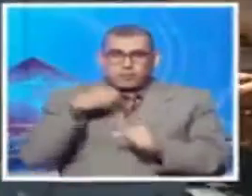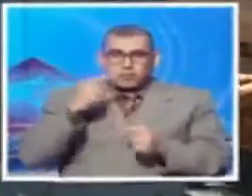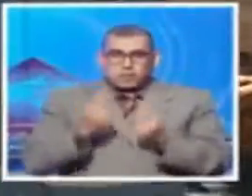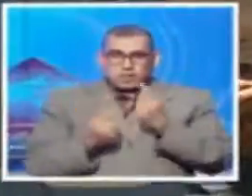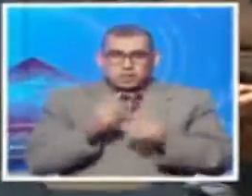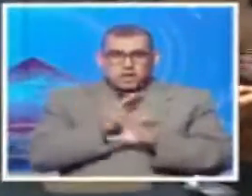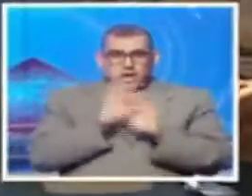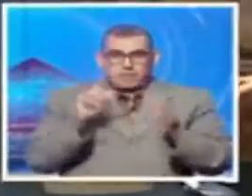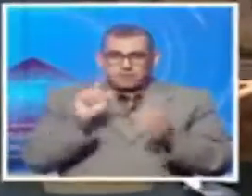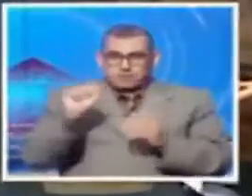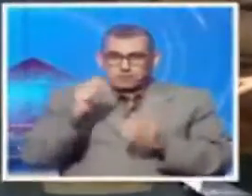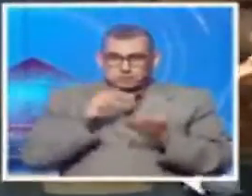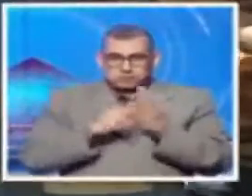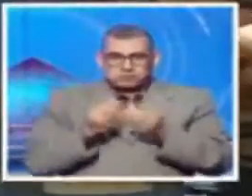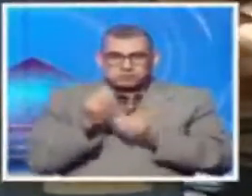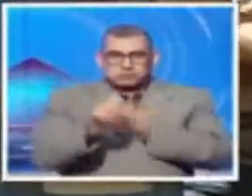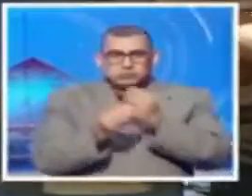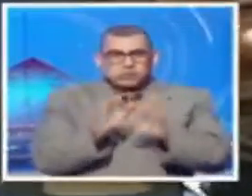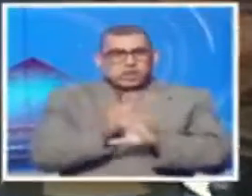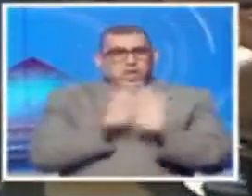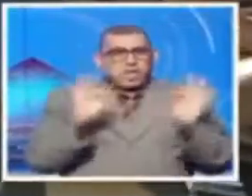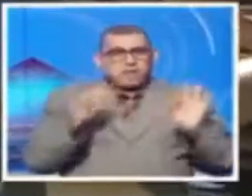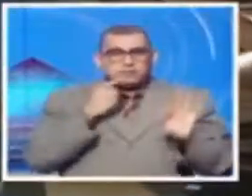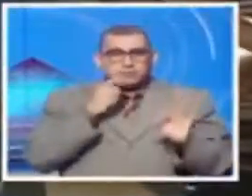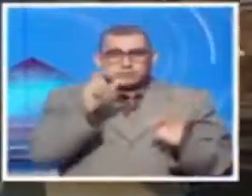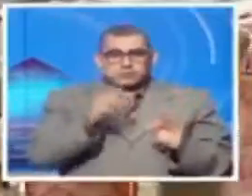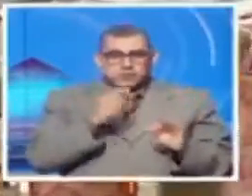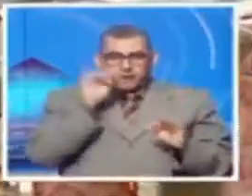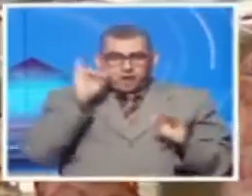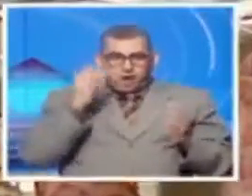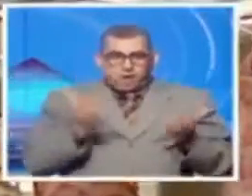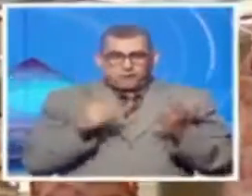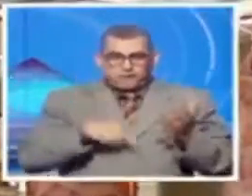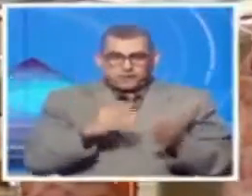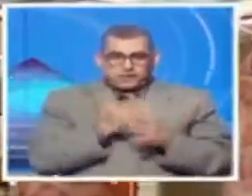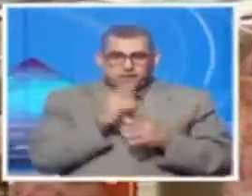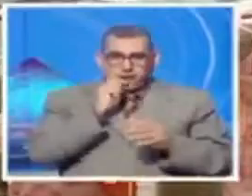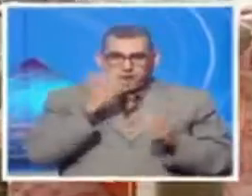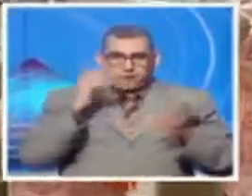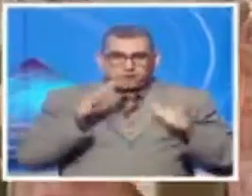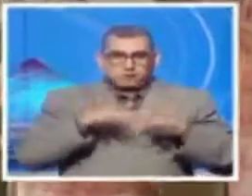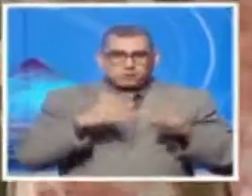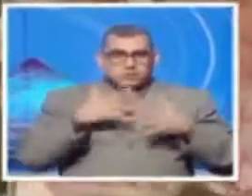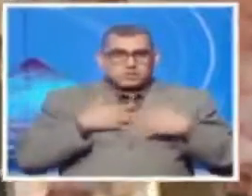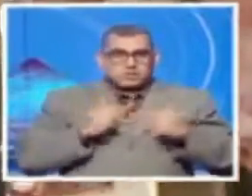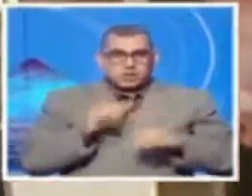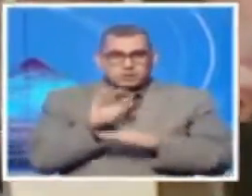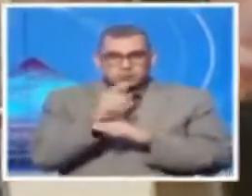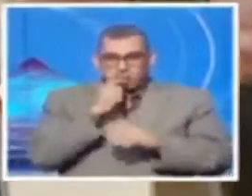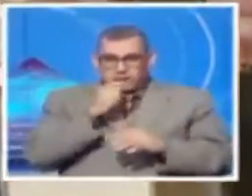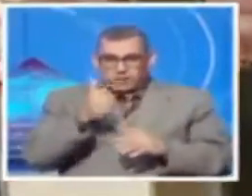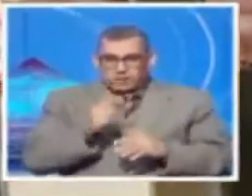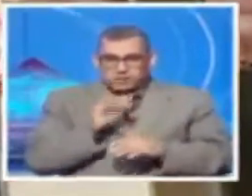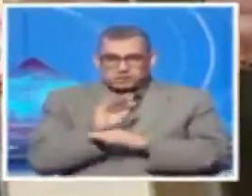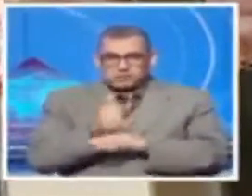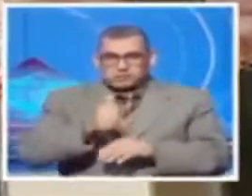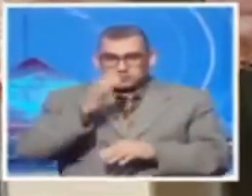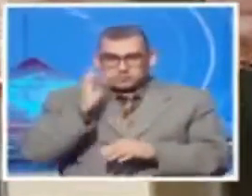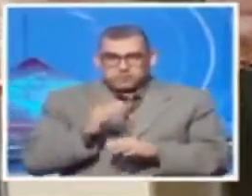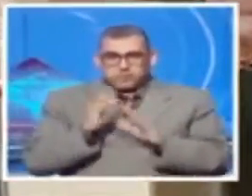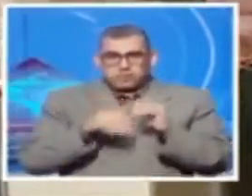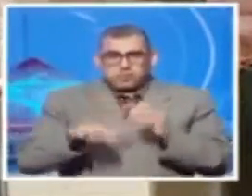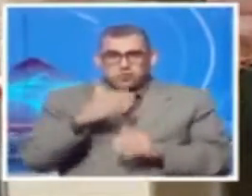بشكل خاص لتوفير احتياجات المواطنين في عيد الاضحى المبارك ضمانا لصحه وسلامه المواطن المصري.